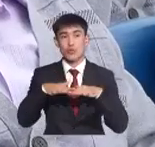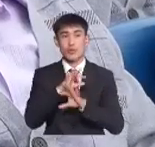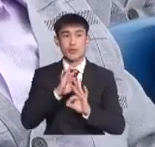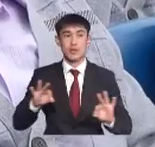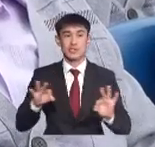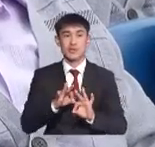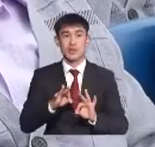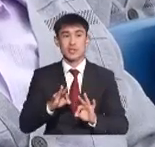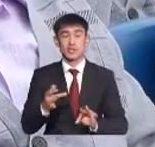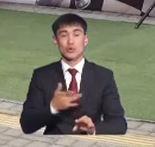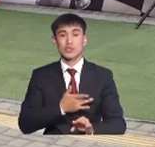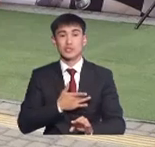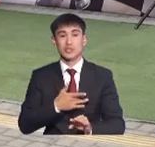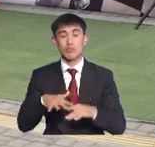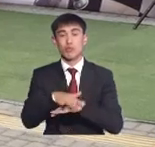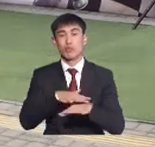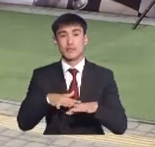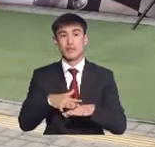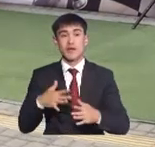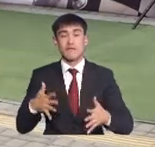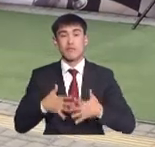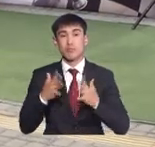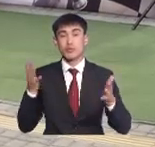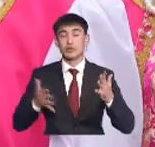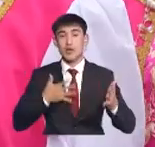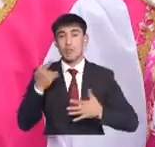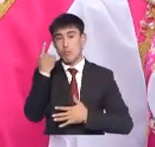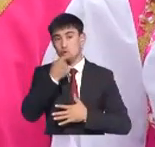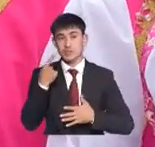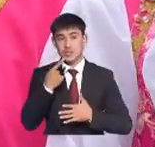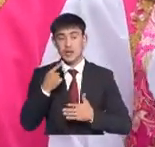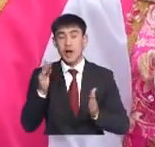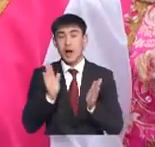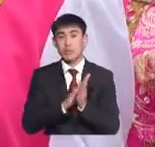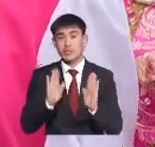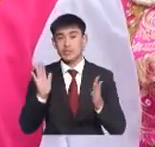песни затронули сердца публики вызвав бурные эмоции